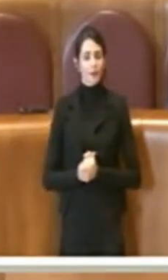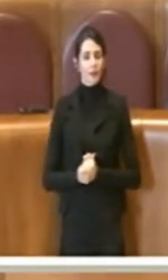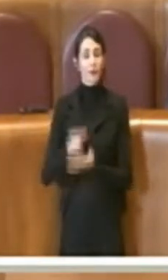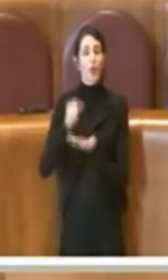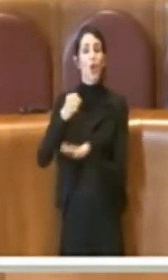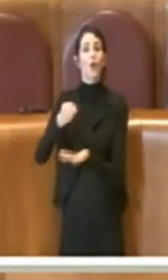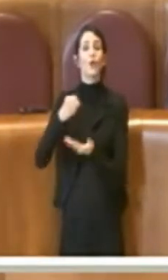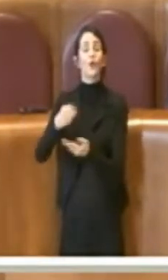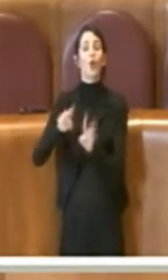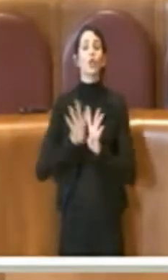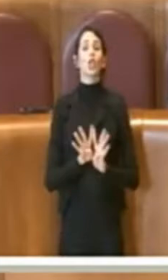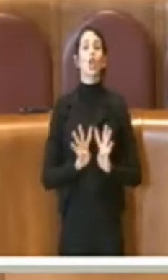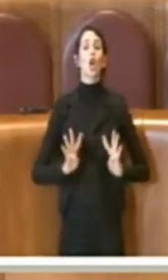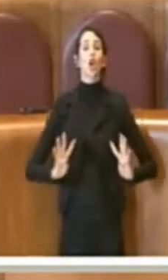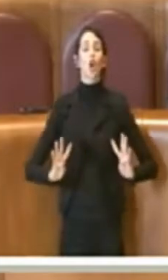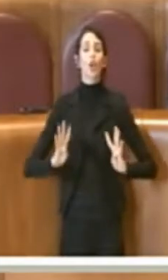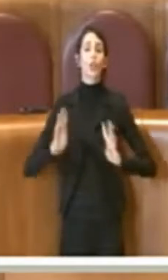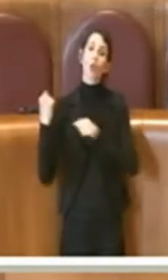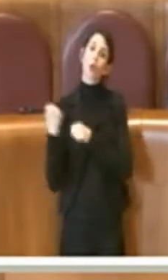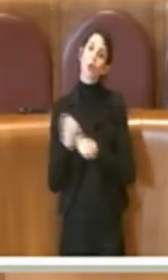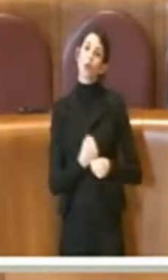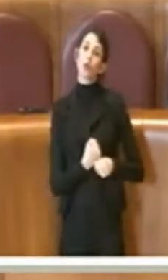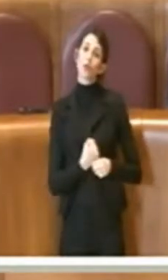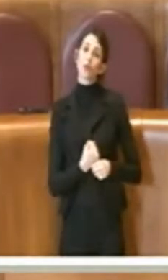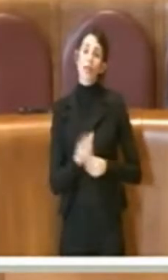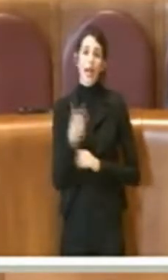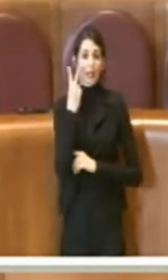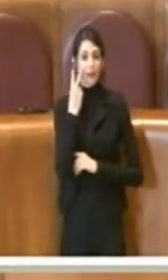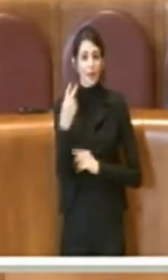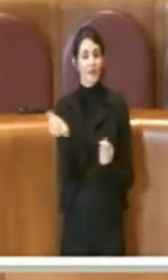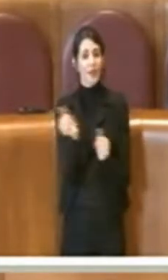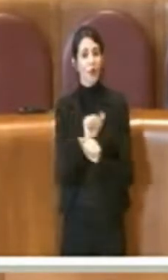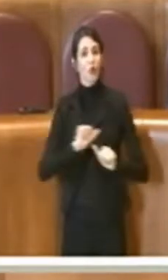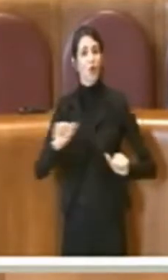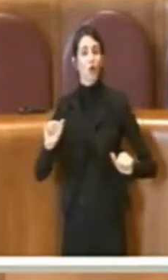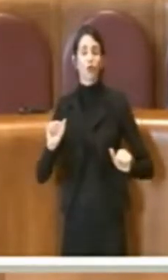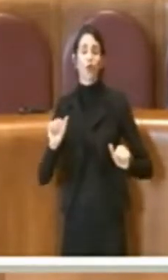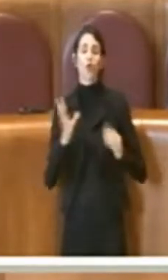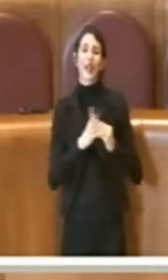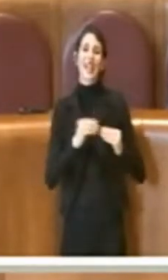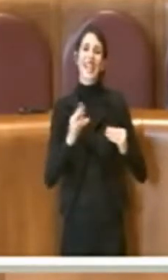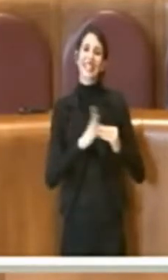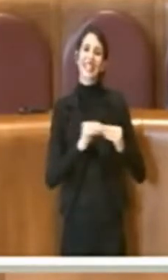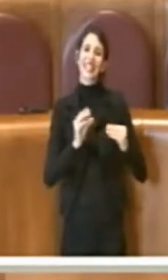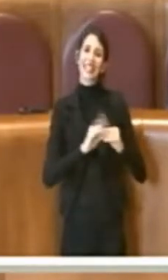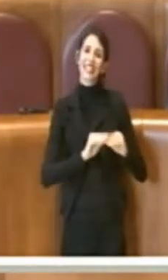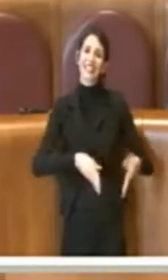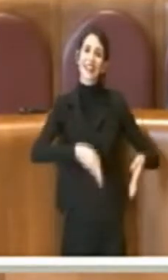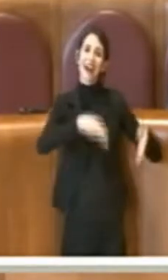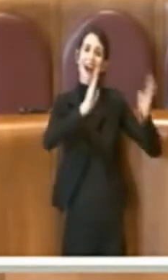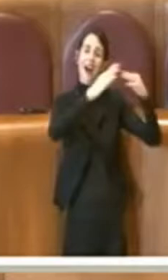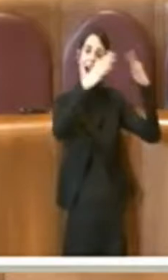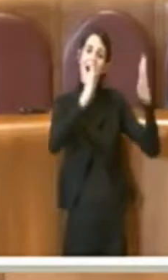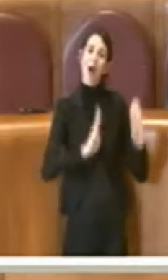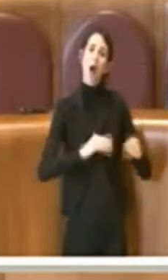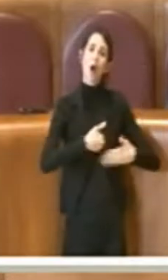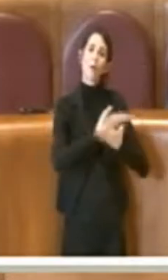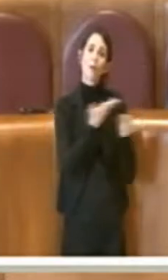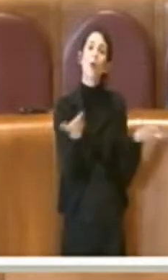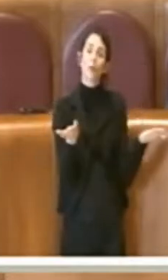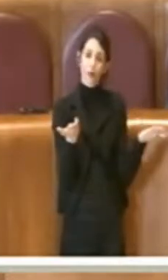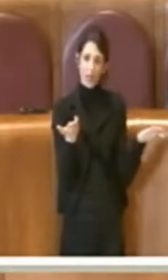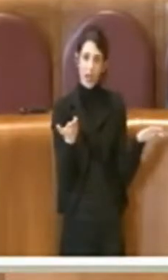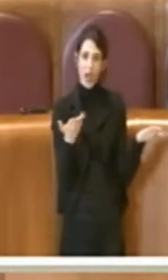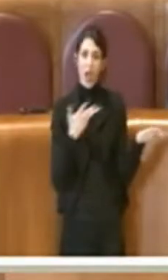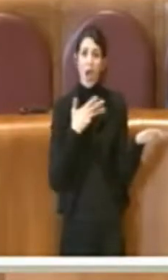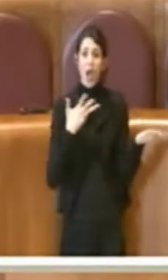Costituzionale ha previsto possano essere utilizzati solo ed esclusivamente per edilizia residenziale pubblica. Esiste già